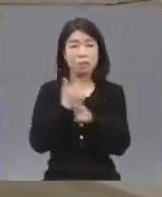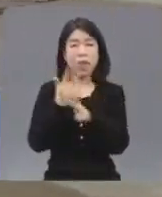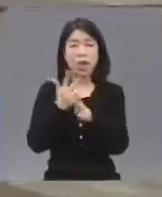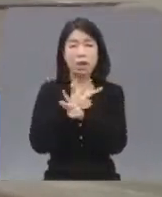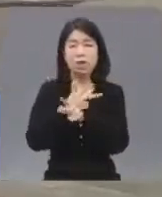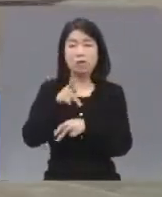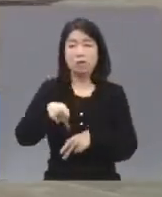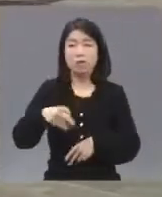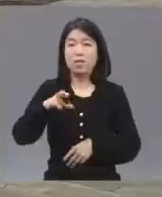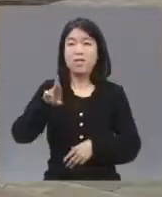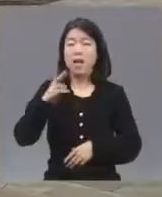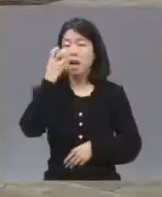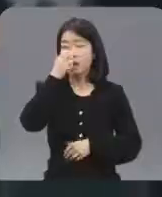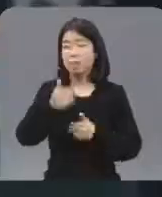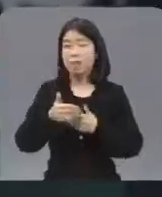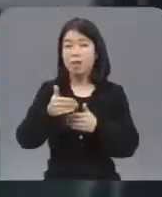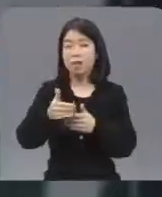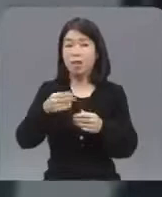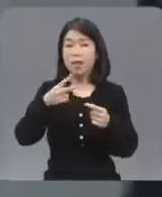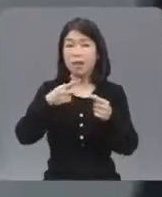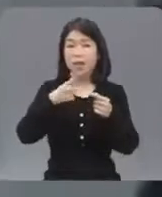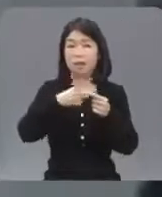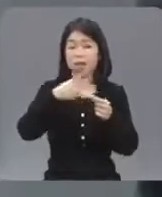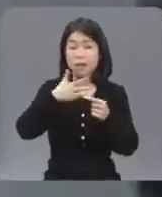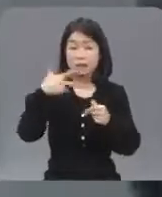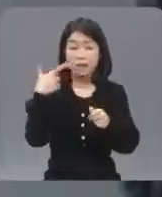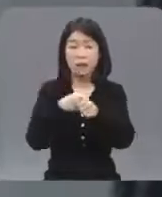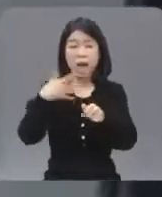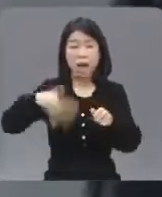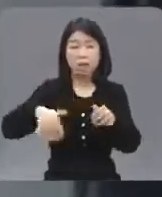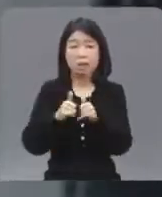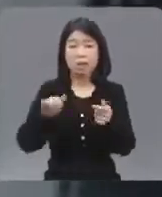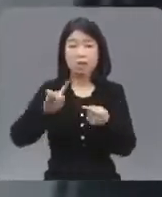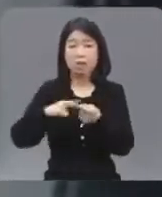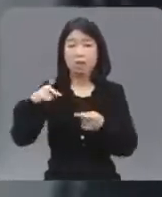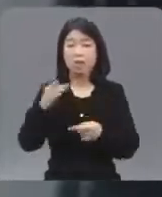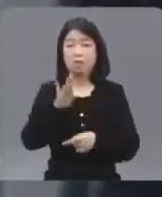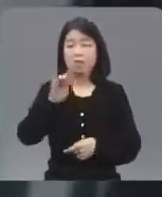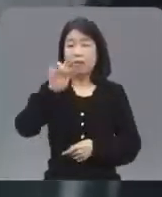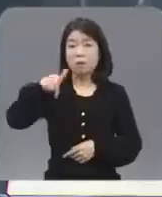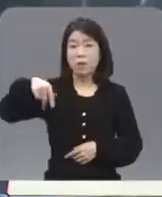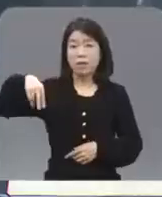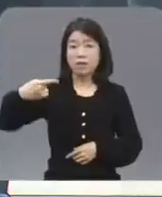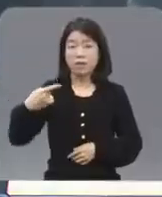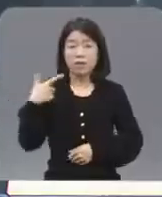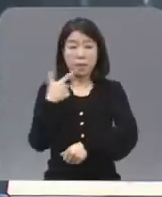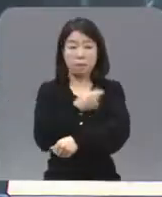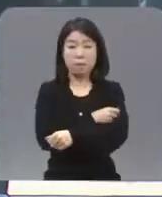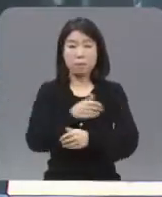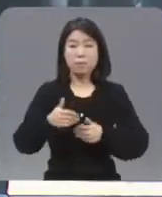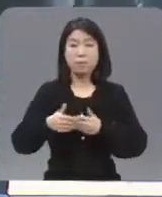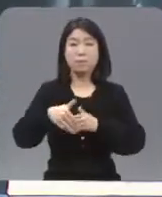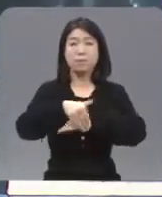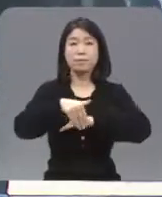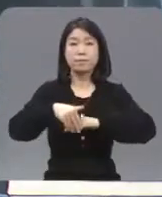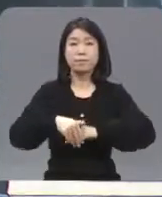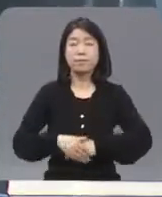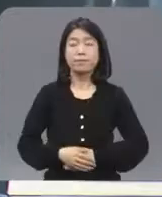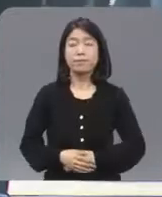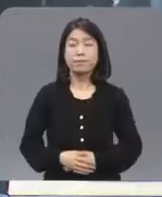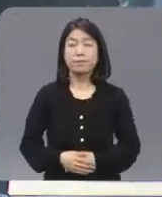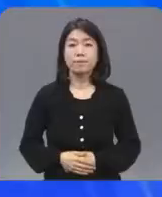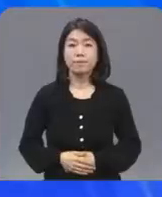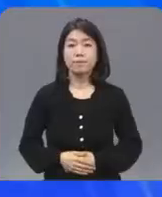검사를 진행하고 백신 2, 3차 접종 미완료자 등을 대상으로 노바백스 백신 접종도 실시합니다.